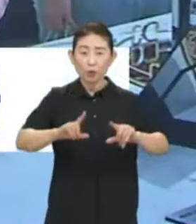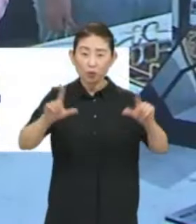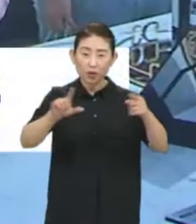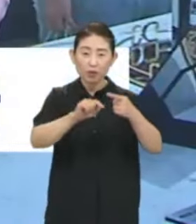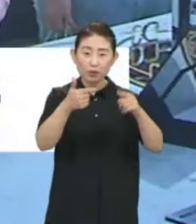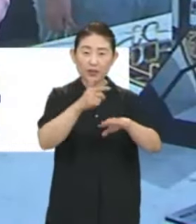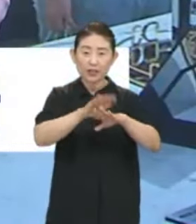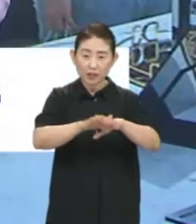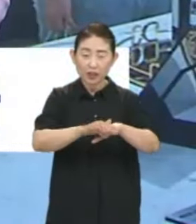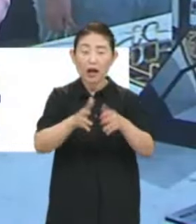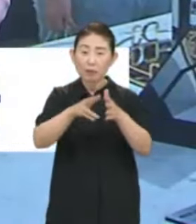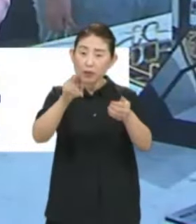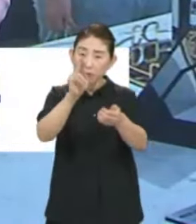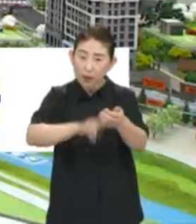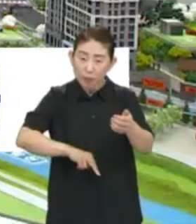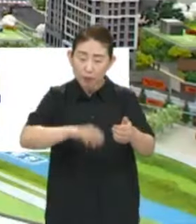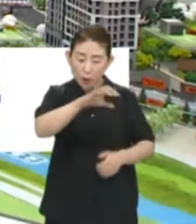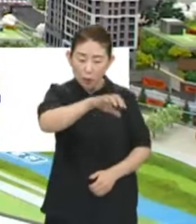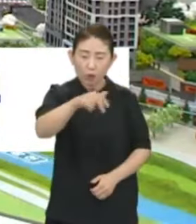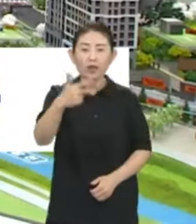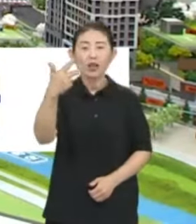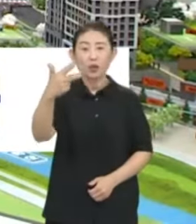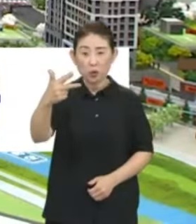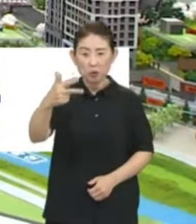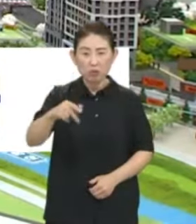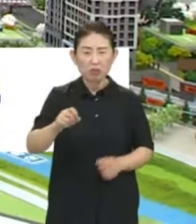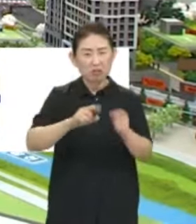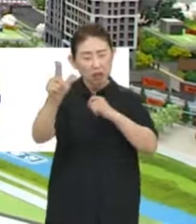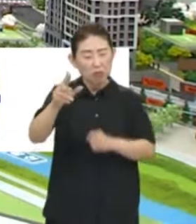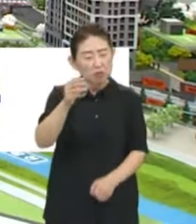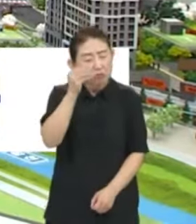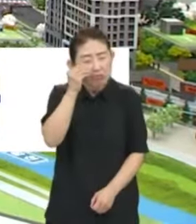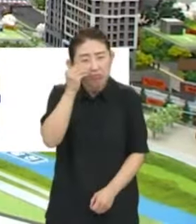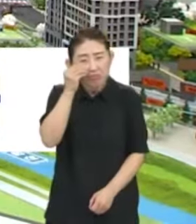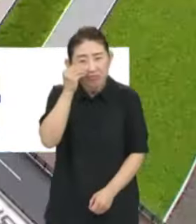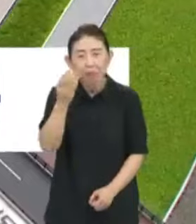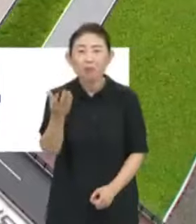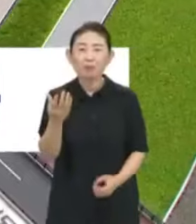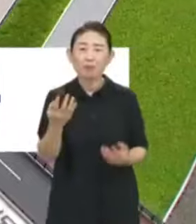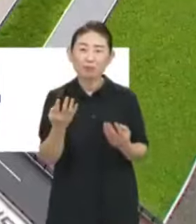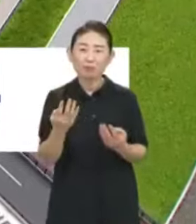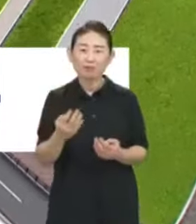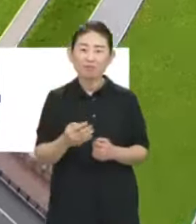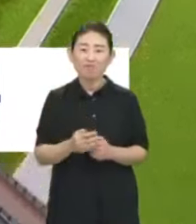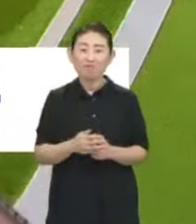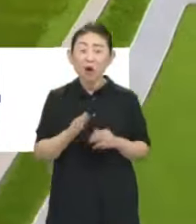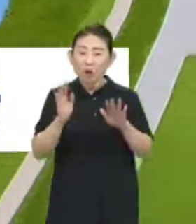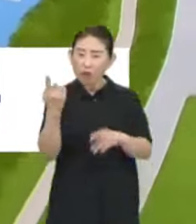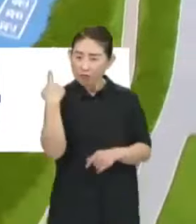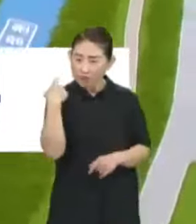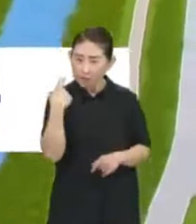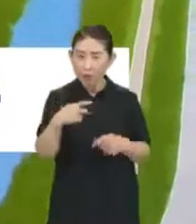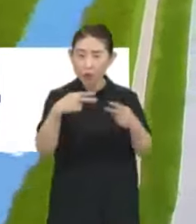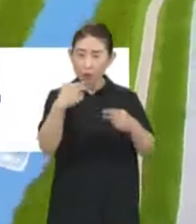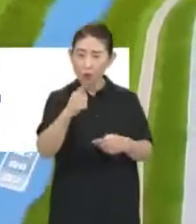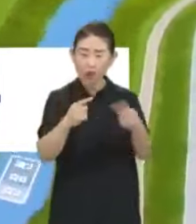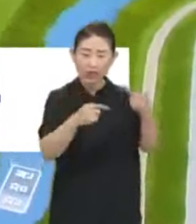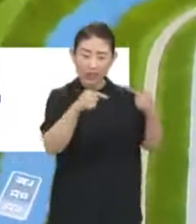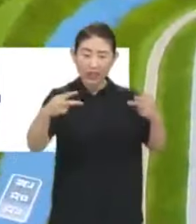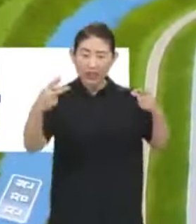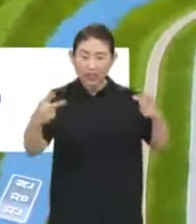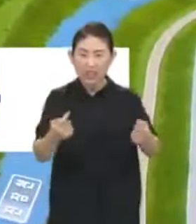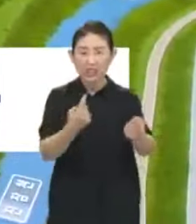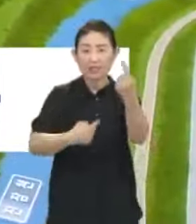올해 대전에서 분양한 아파트 일곱 곳에서대 대거 미분양 사태가 발생한 가운데 어제 실시된 도안